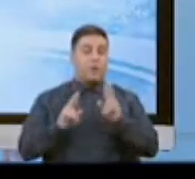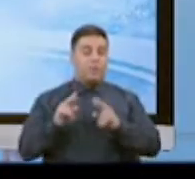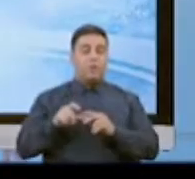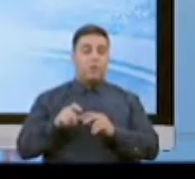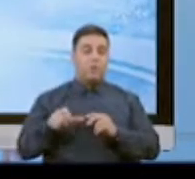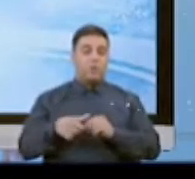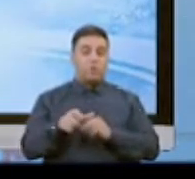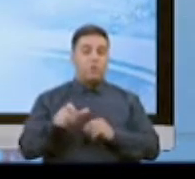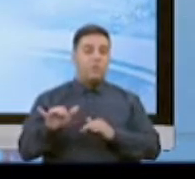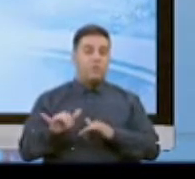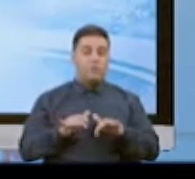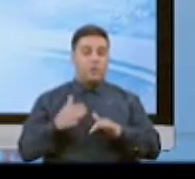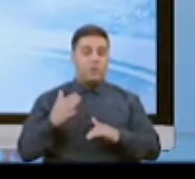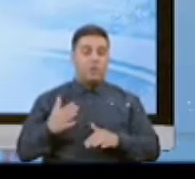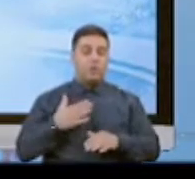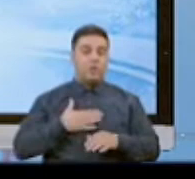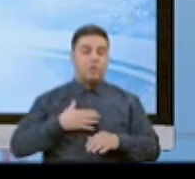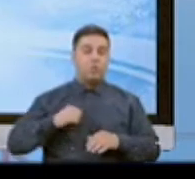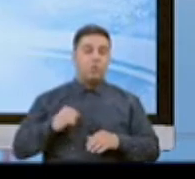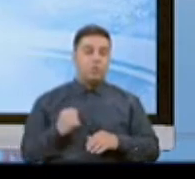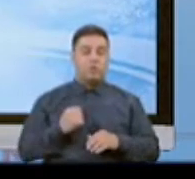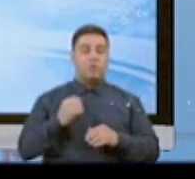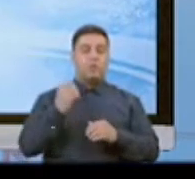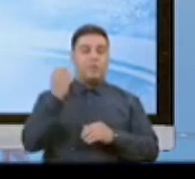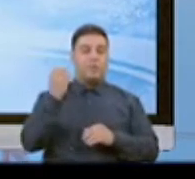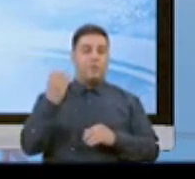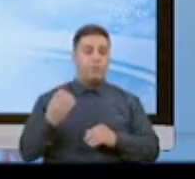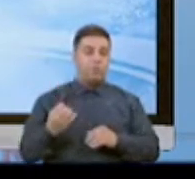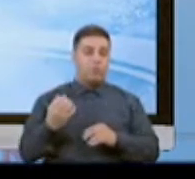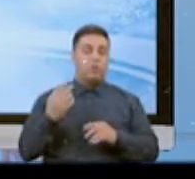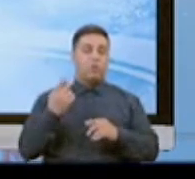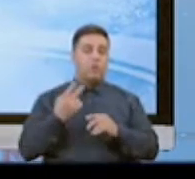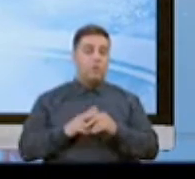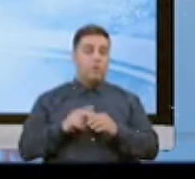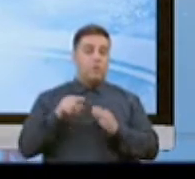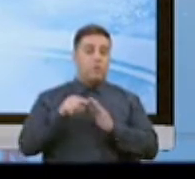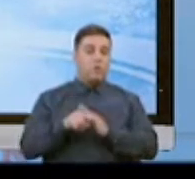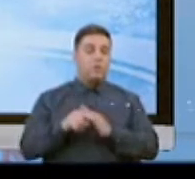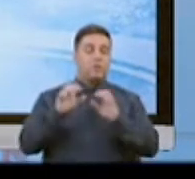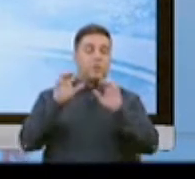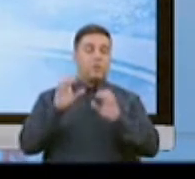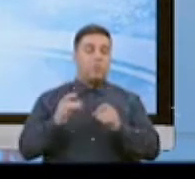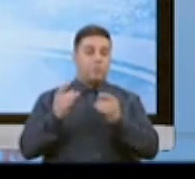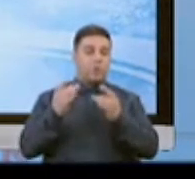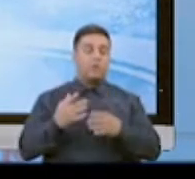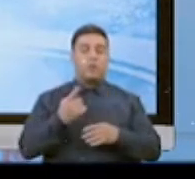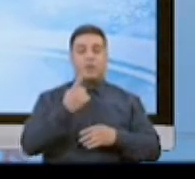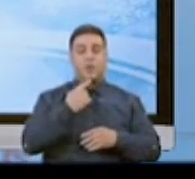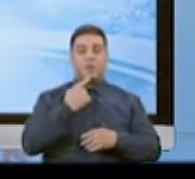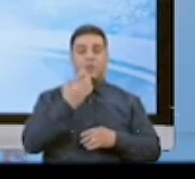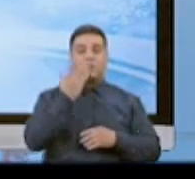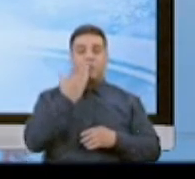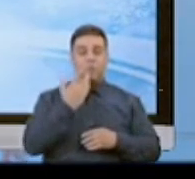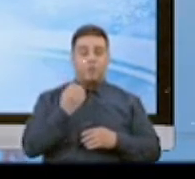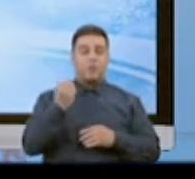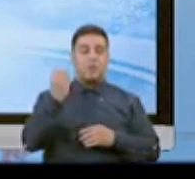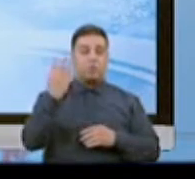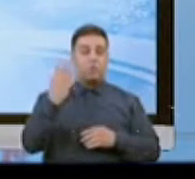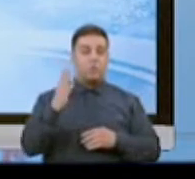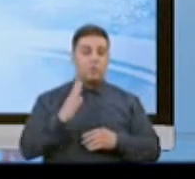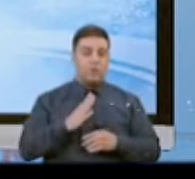дорожного движения. Наш дружок – светофор. Заучи закон простой. Красный свет